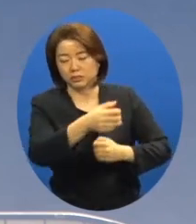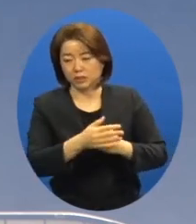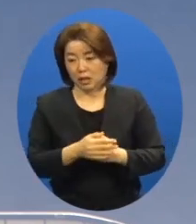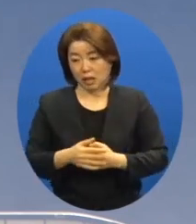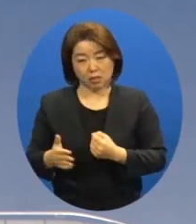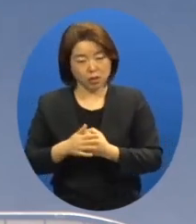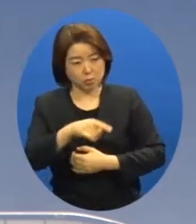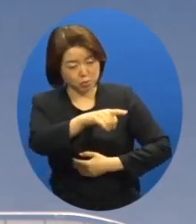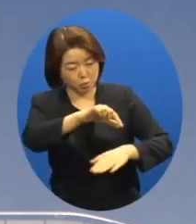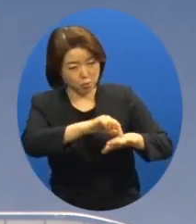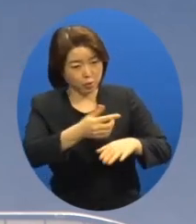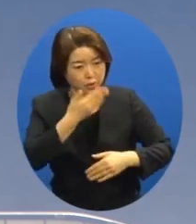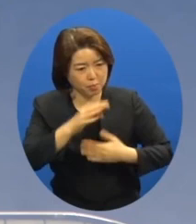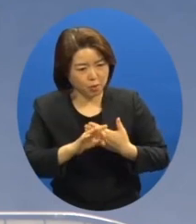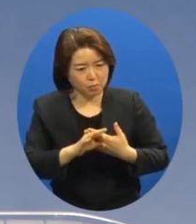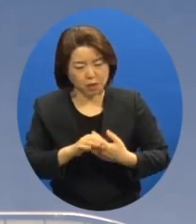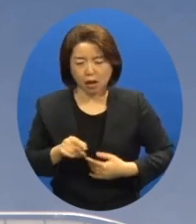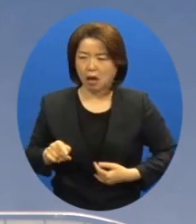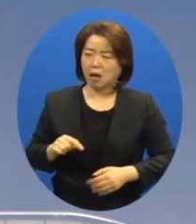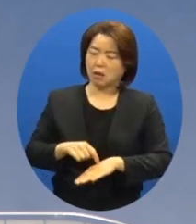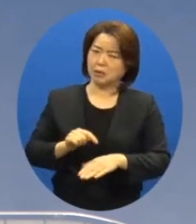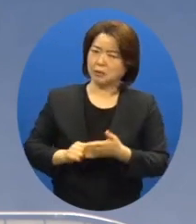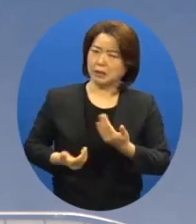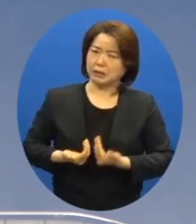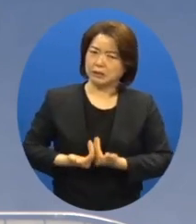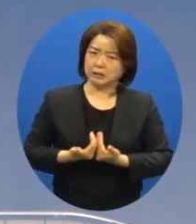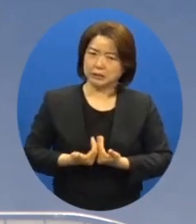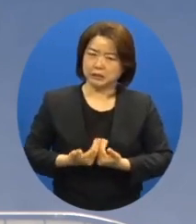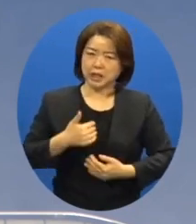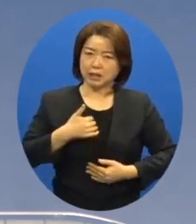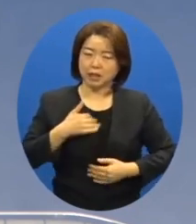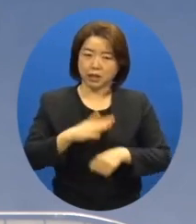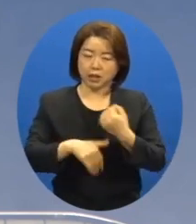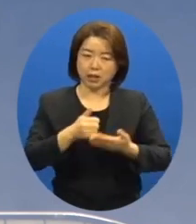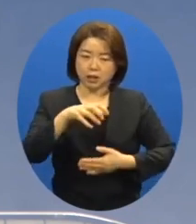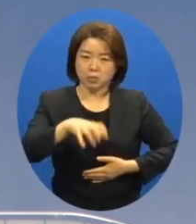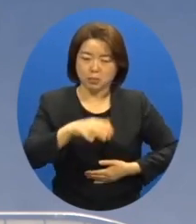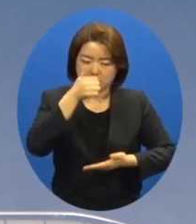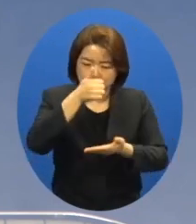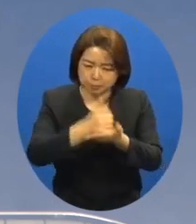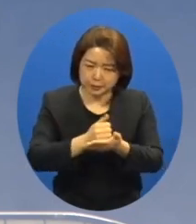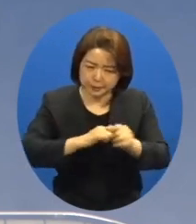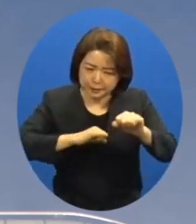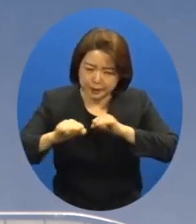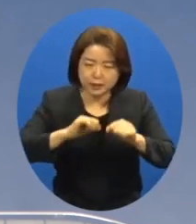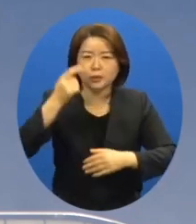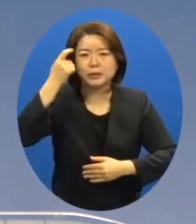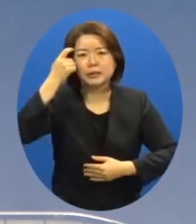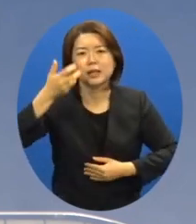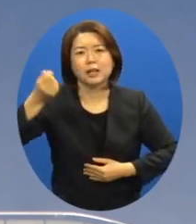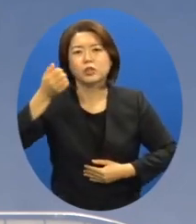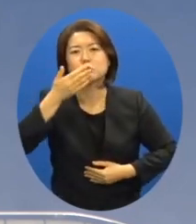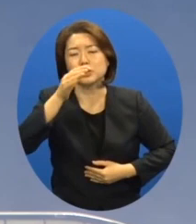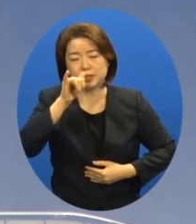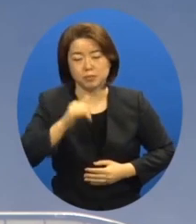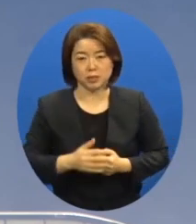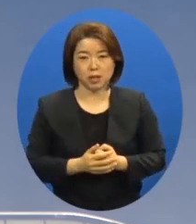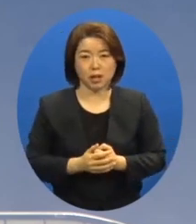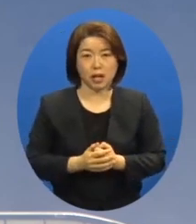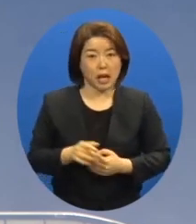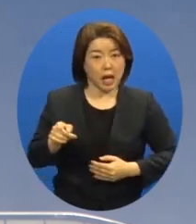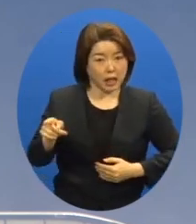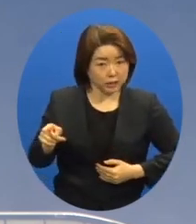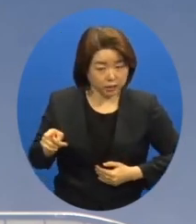것은 아무래도 마음에 꺼름직하고 내가 하나님 앞에 죄를 짓는다고 생각할 수 있는 겁니다.